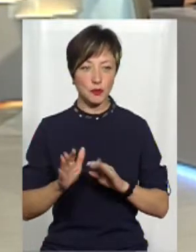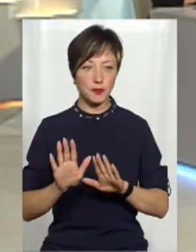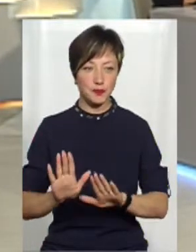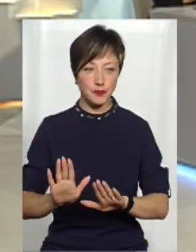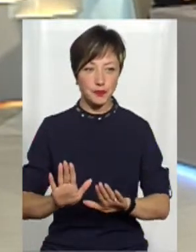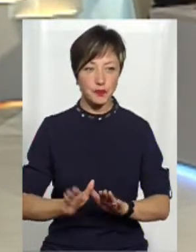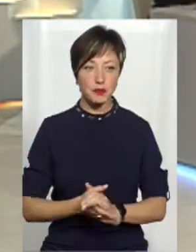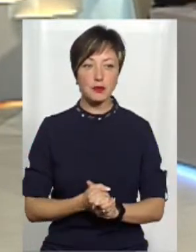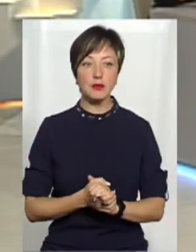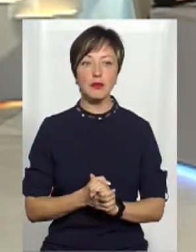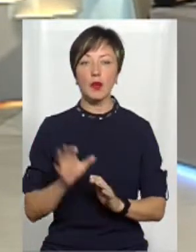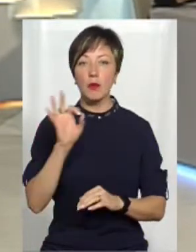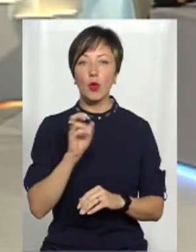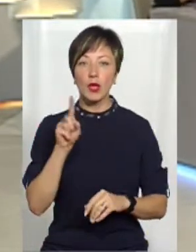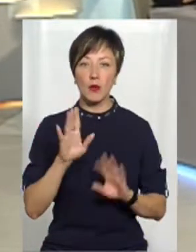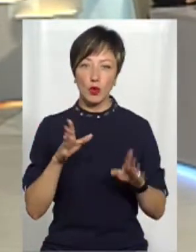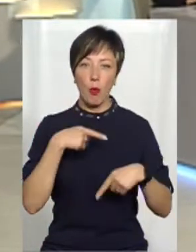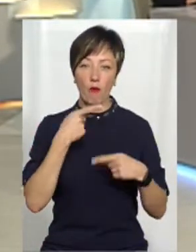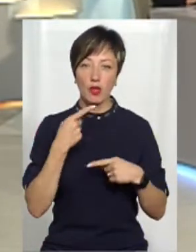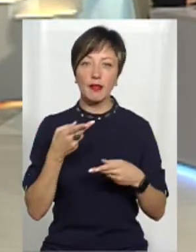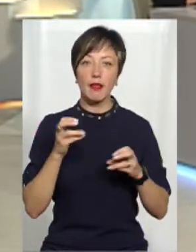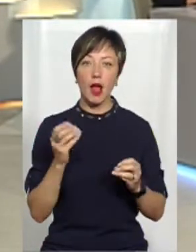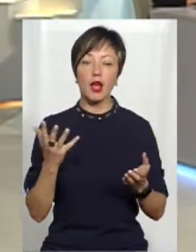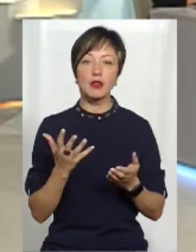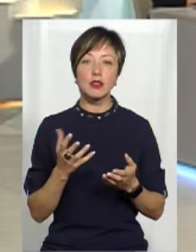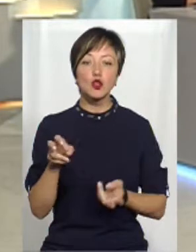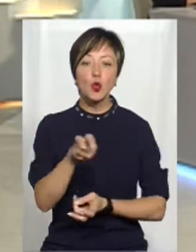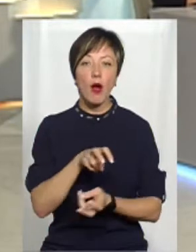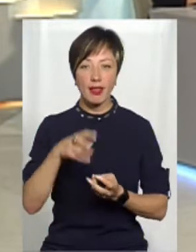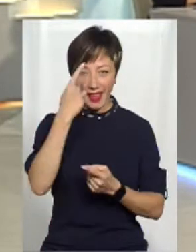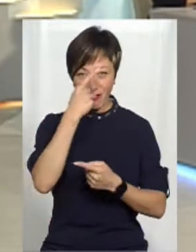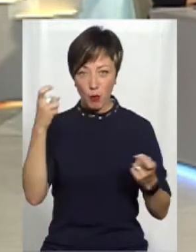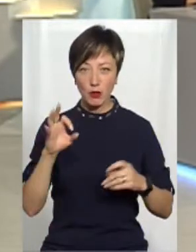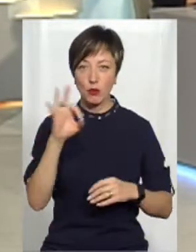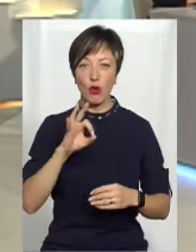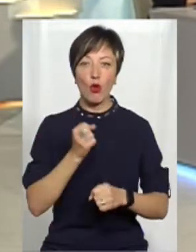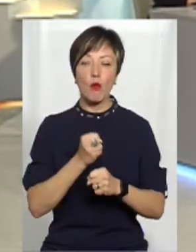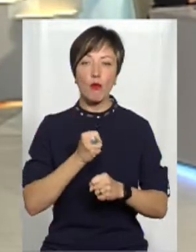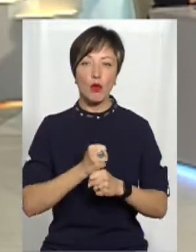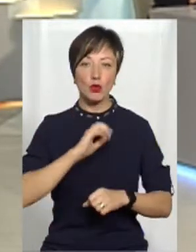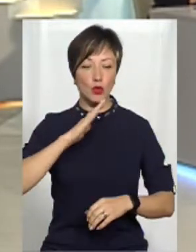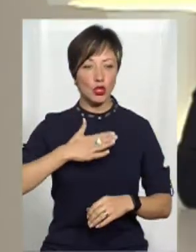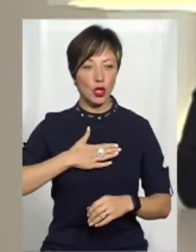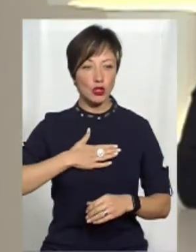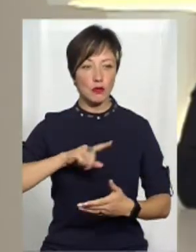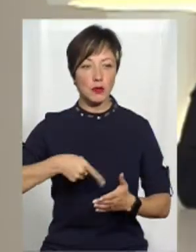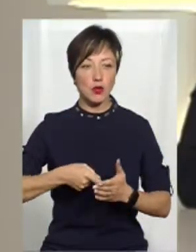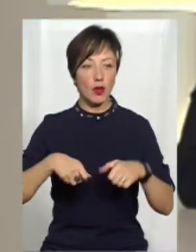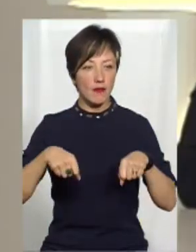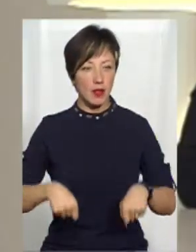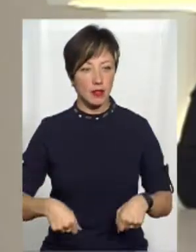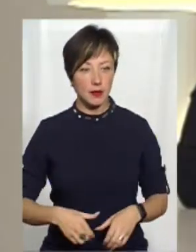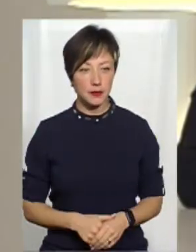про те, де шукати інформацію про роботу нашої міської